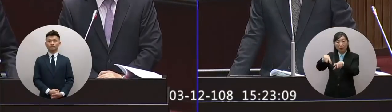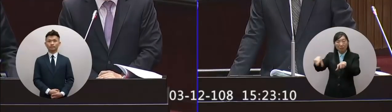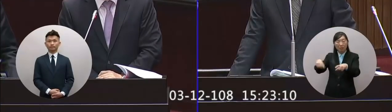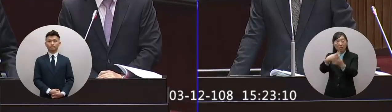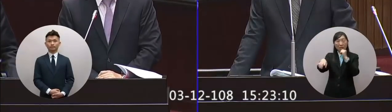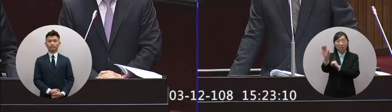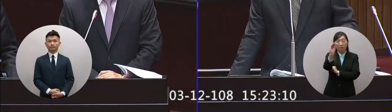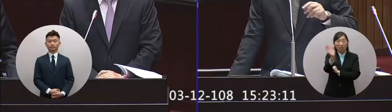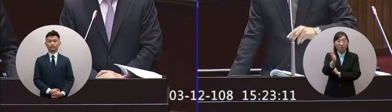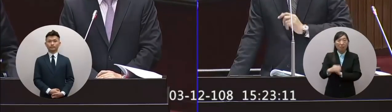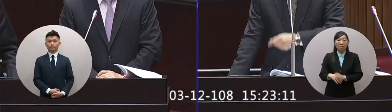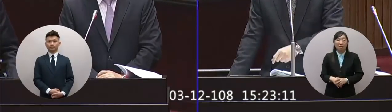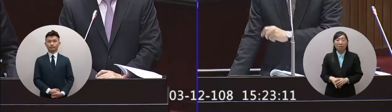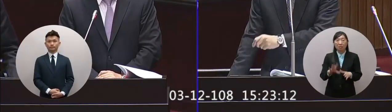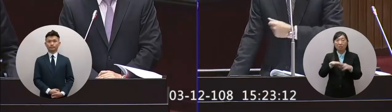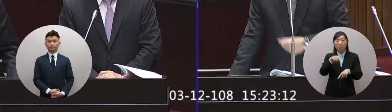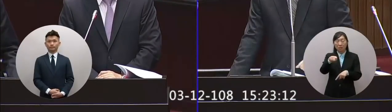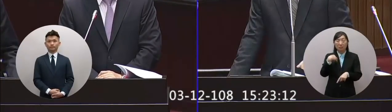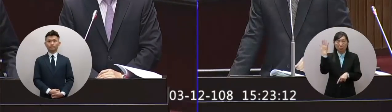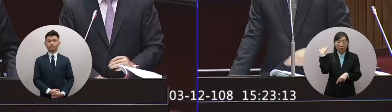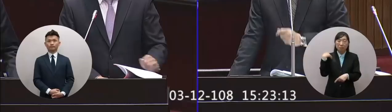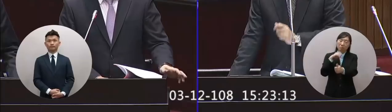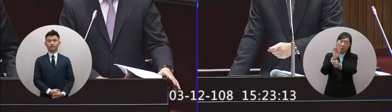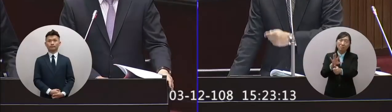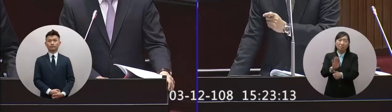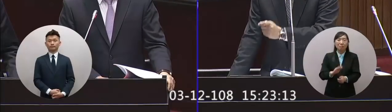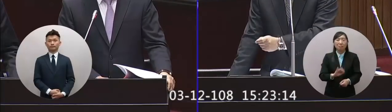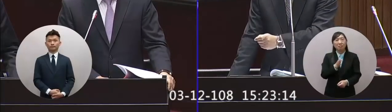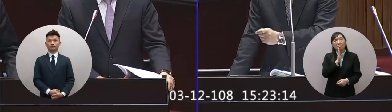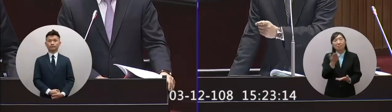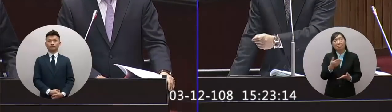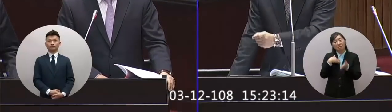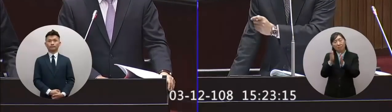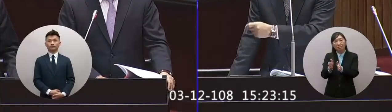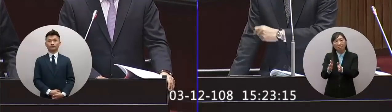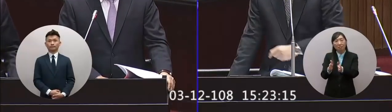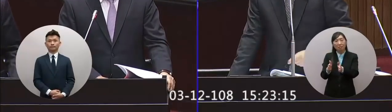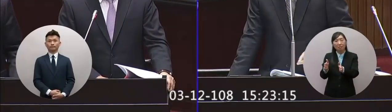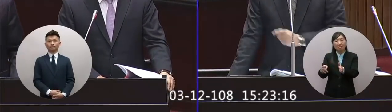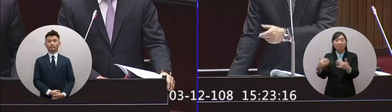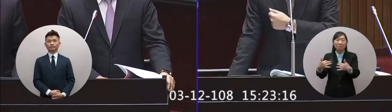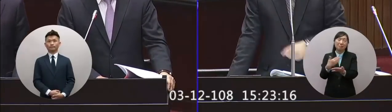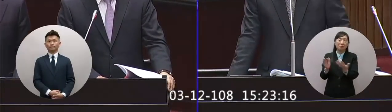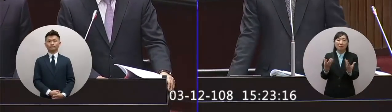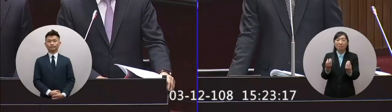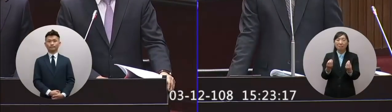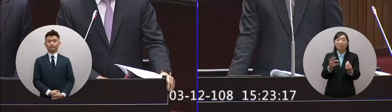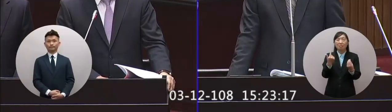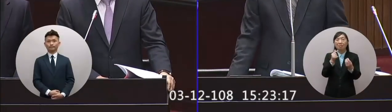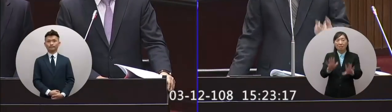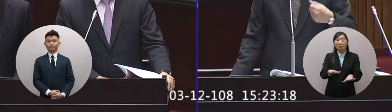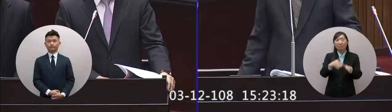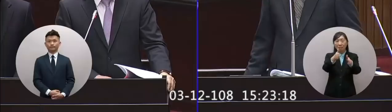台的呢。这个就是我们一开始我们就点到问题，可是没有办法去针对问题去解决问题。今嘛讲大众